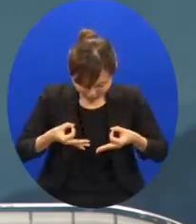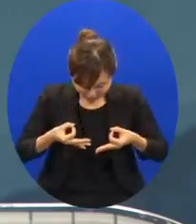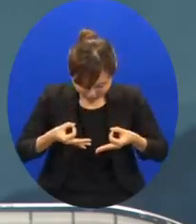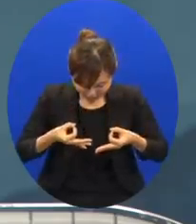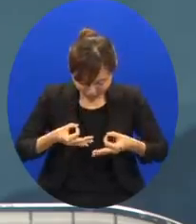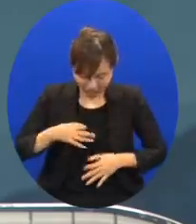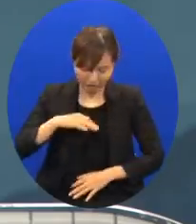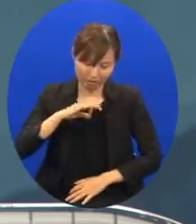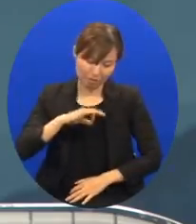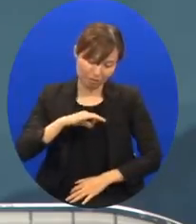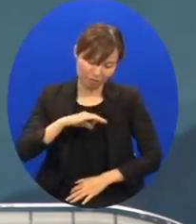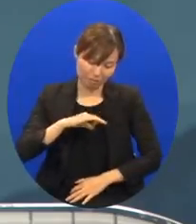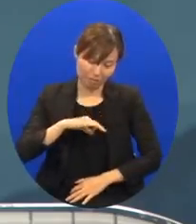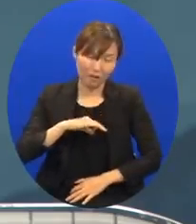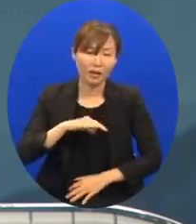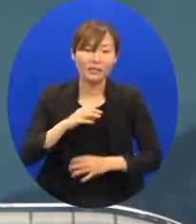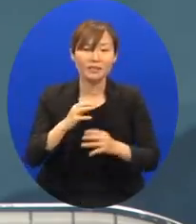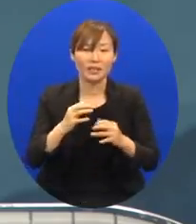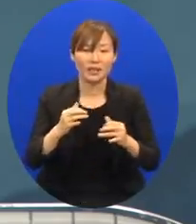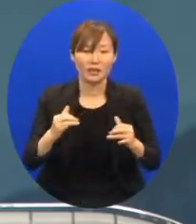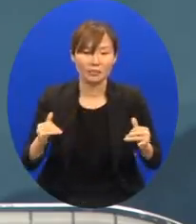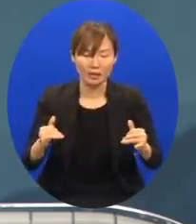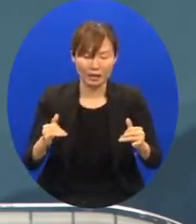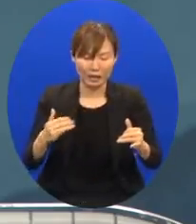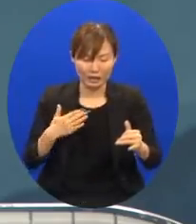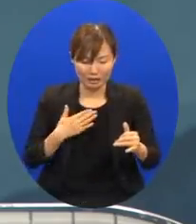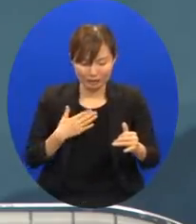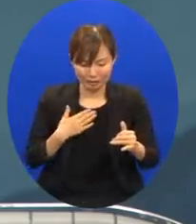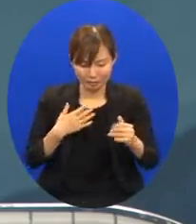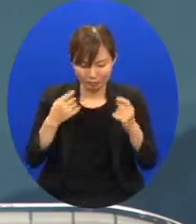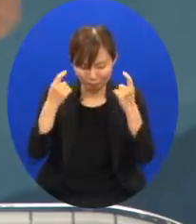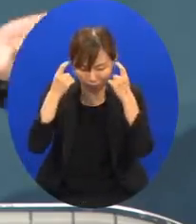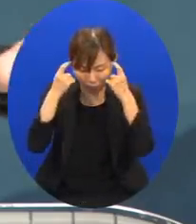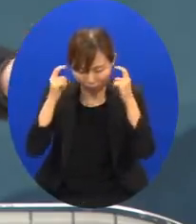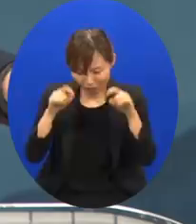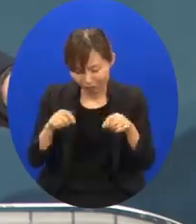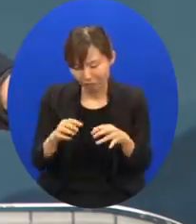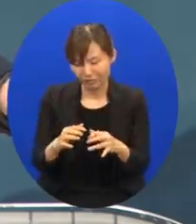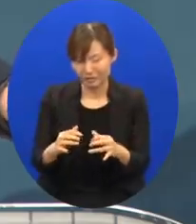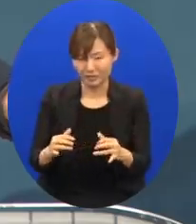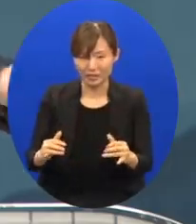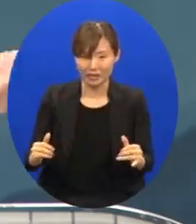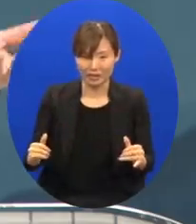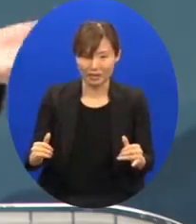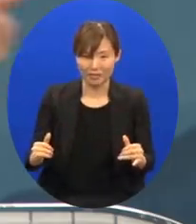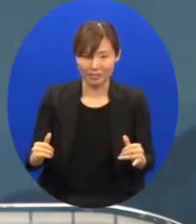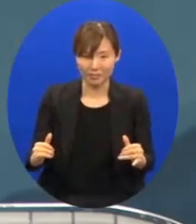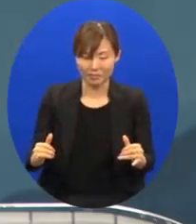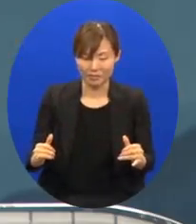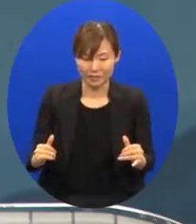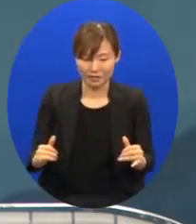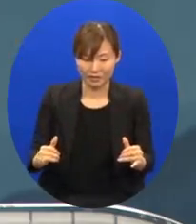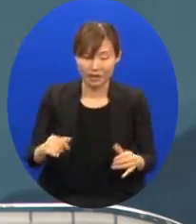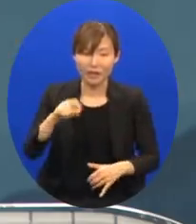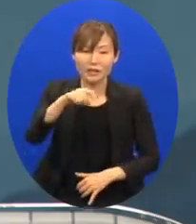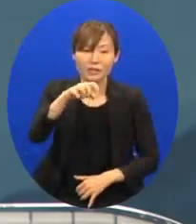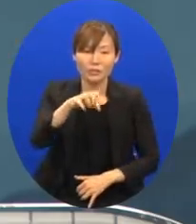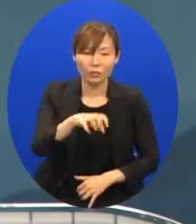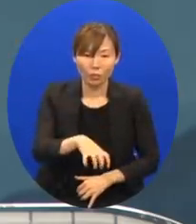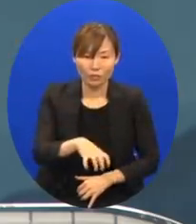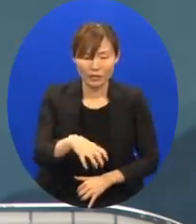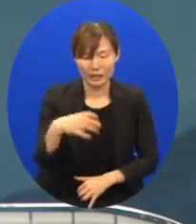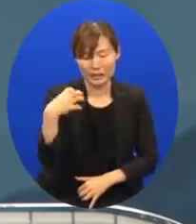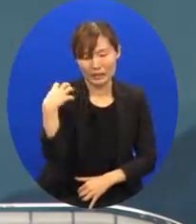아무것도 할 수 없는 자 정말 미련하게 짝이 없는 자를 하나님이 교회에 다닌 자로 덜컥 이렇게 세우셨습니다